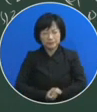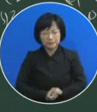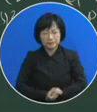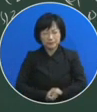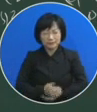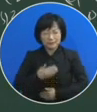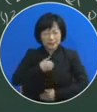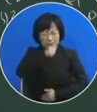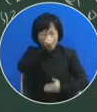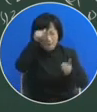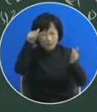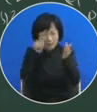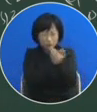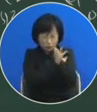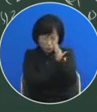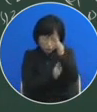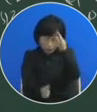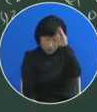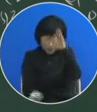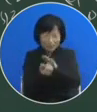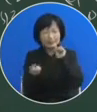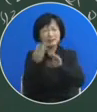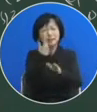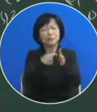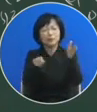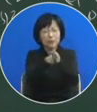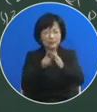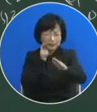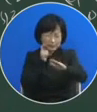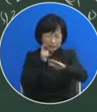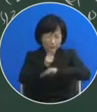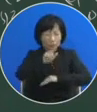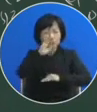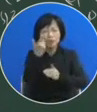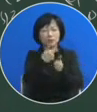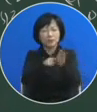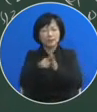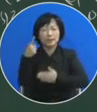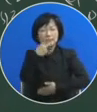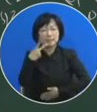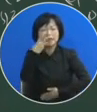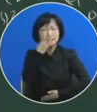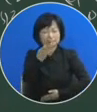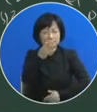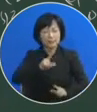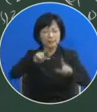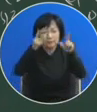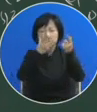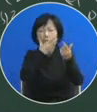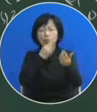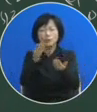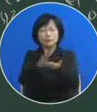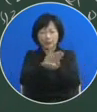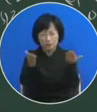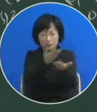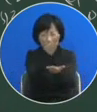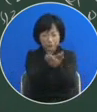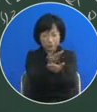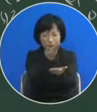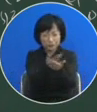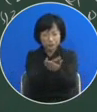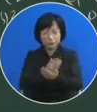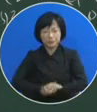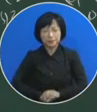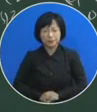you. 내 생에 최고의 응답받을 지속이 일어날 수 있도록 2014년을 축복해 주옵소서. And may continuation take place in our lives to receive the greatest